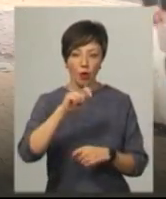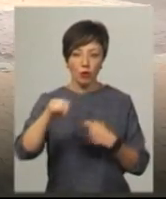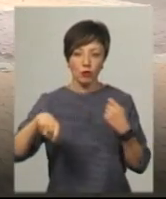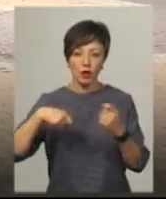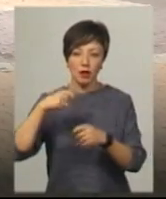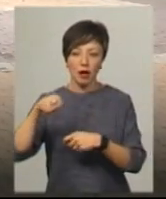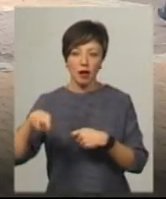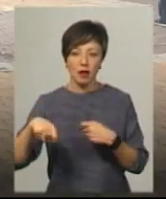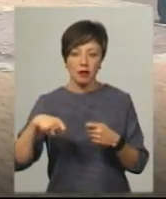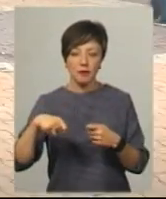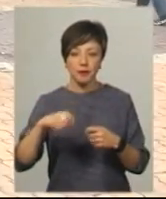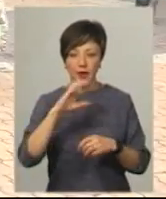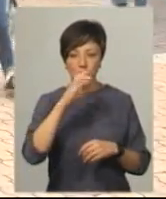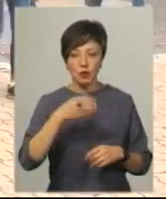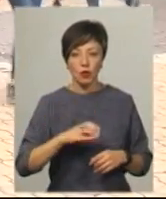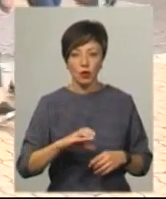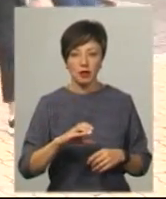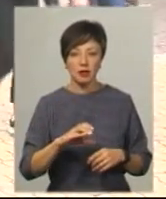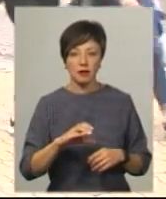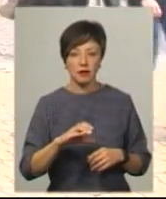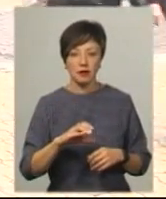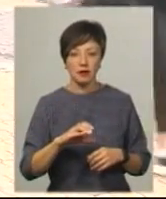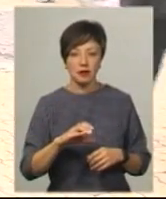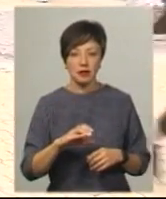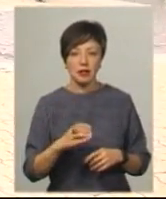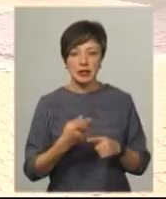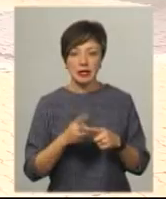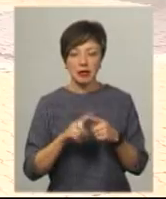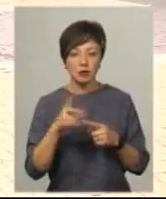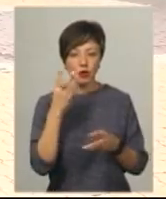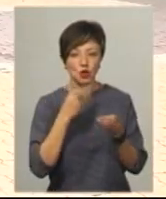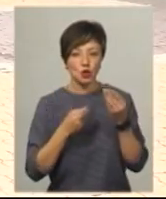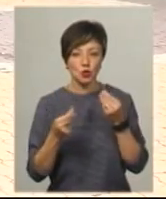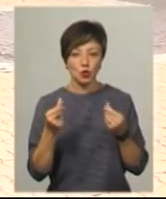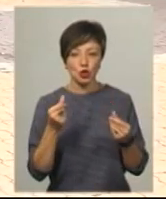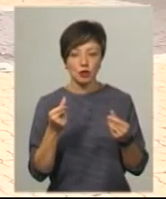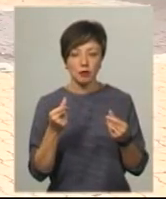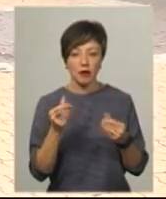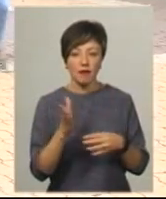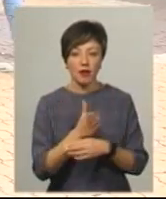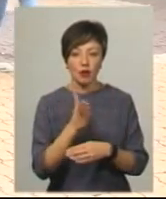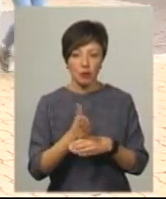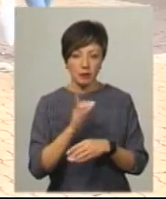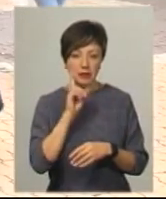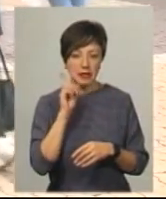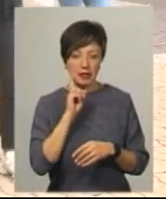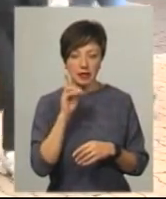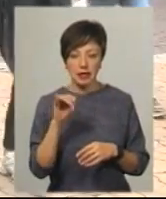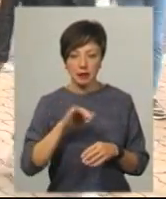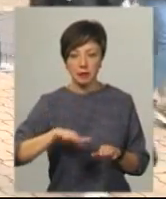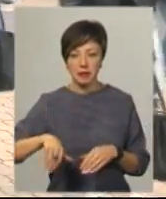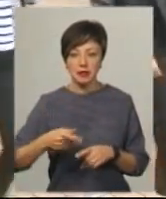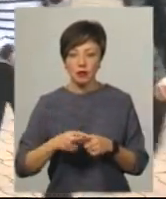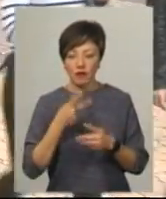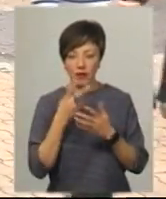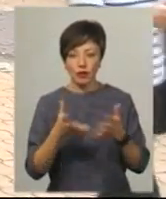обмотали слоників тими штучними виробами, та після